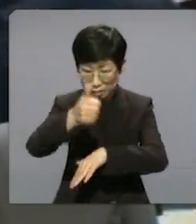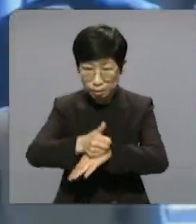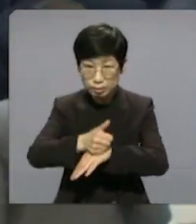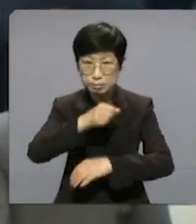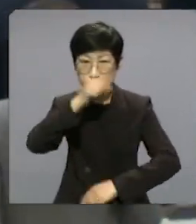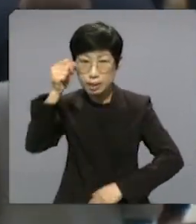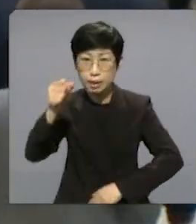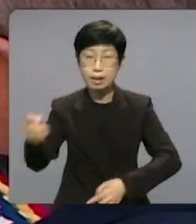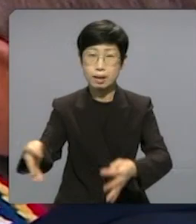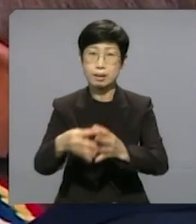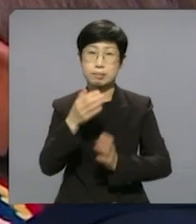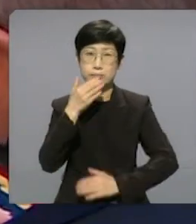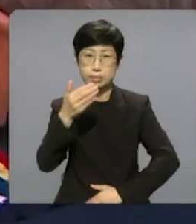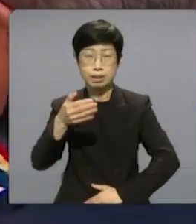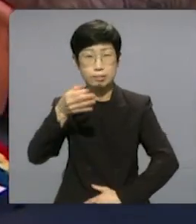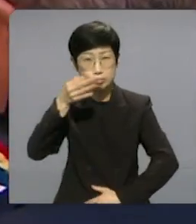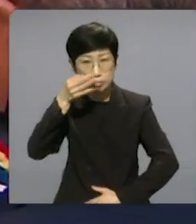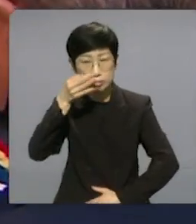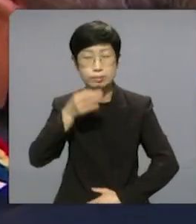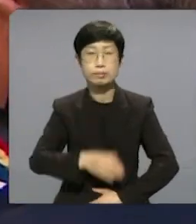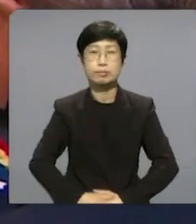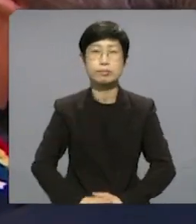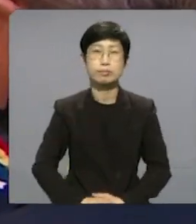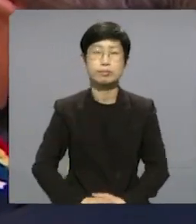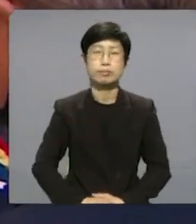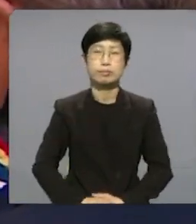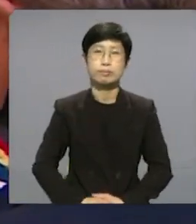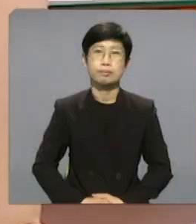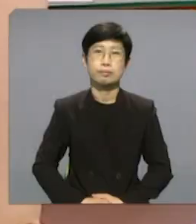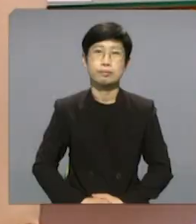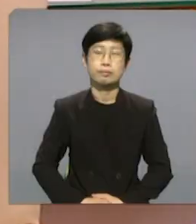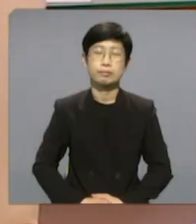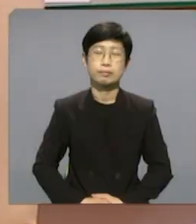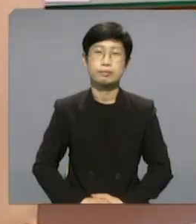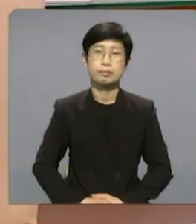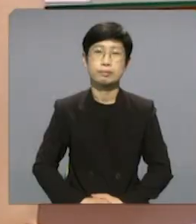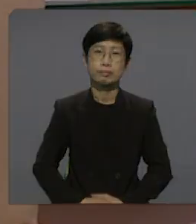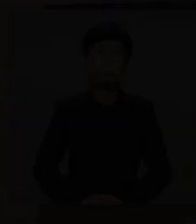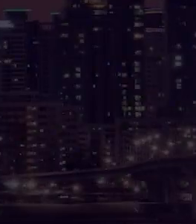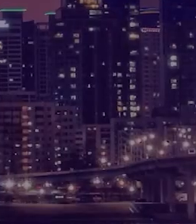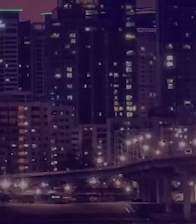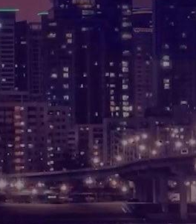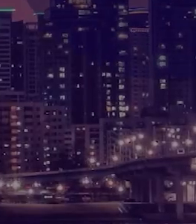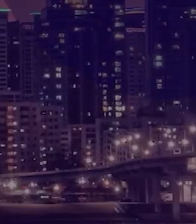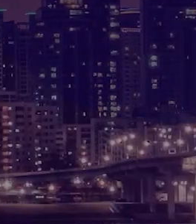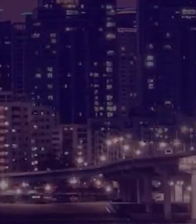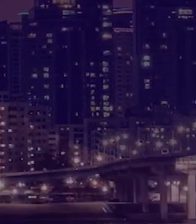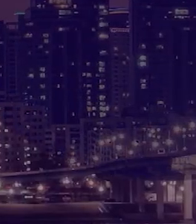타결을 이뤄낼 수 있을지 관심이 주목됩니다. 월드뉴스 김준호입니다.